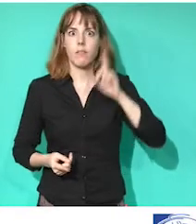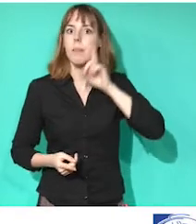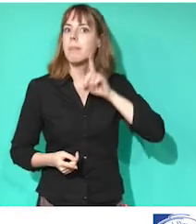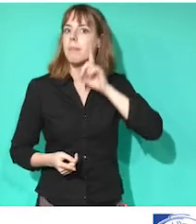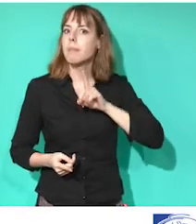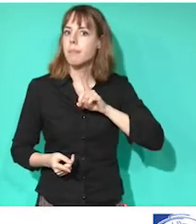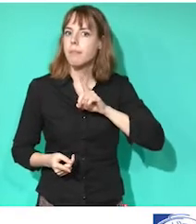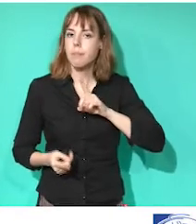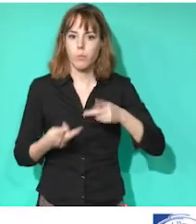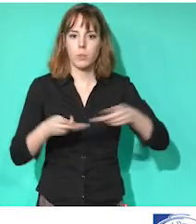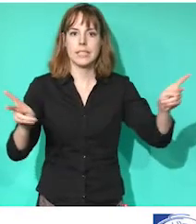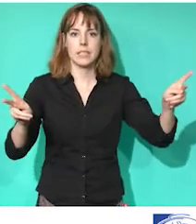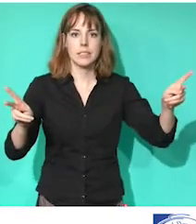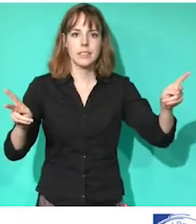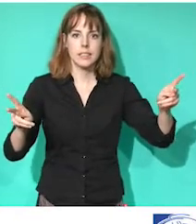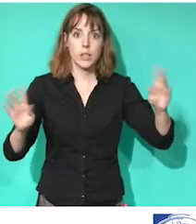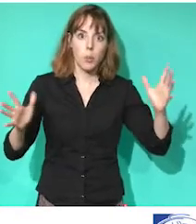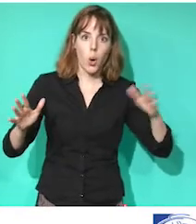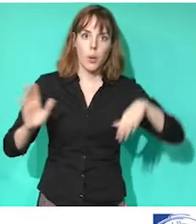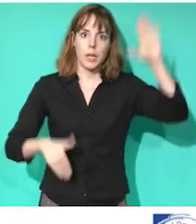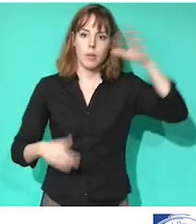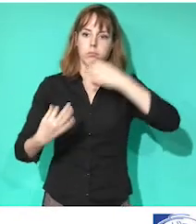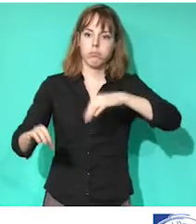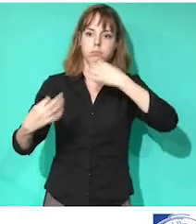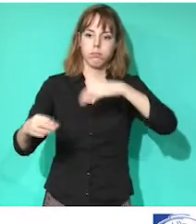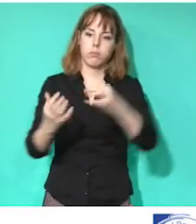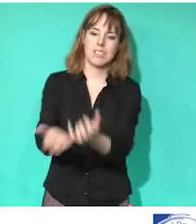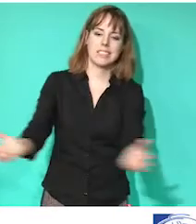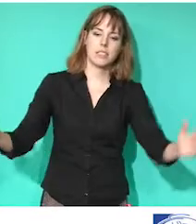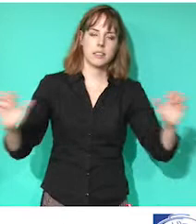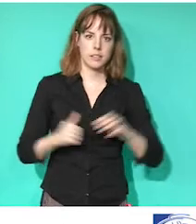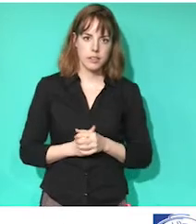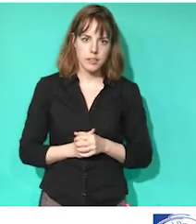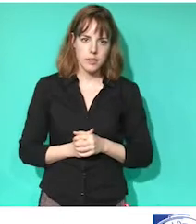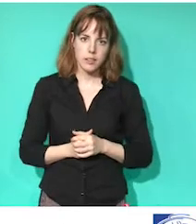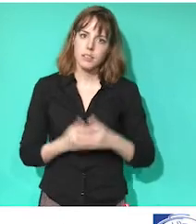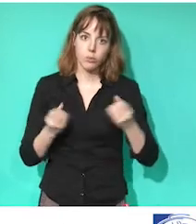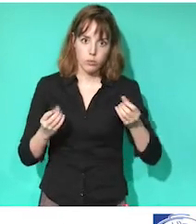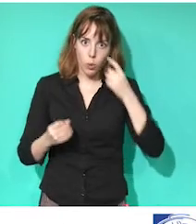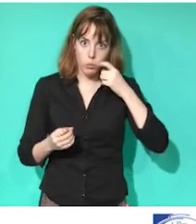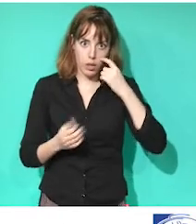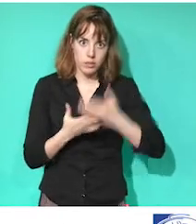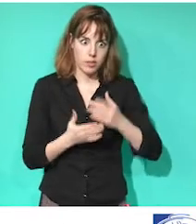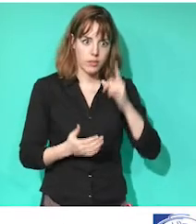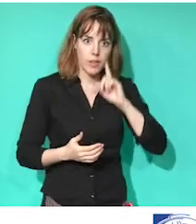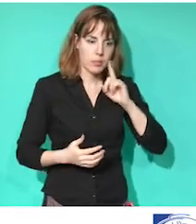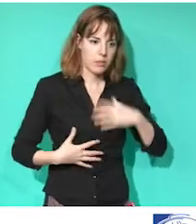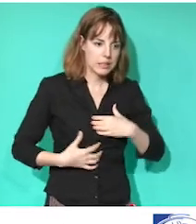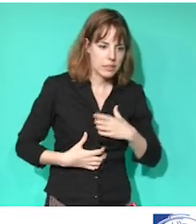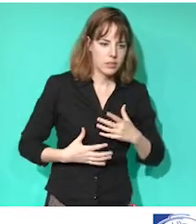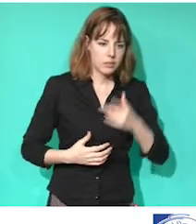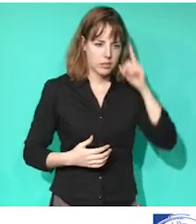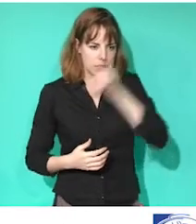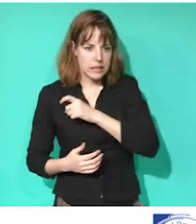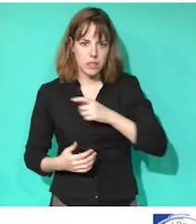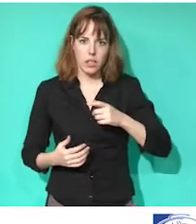la prise de parole en public, avec encore un constat qu'il est souvent plus difficile pour les femmes que pour les hommes de prendre la parole. C'est ce qu'on vient de dire. Et